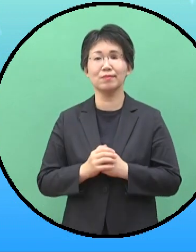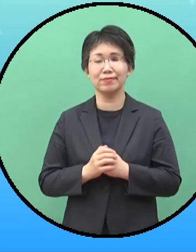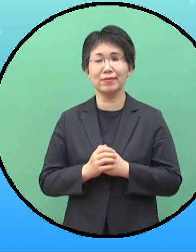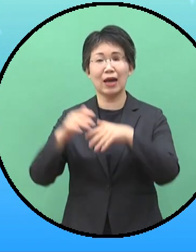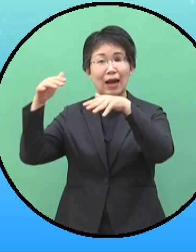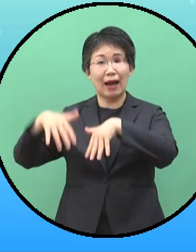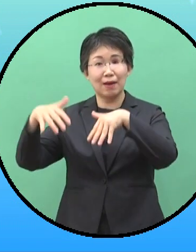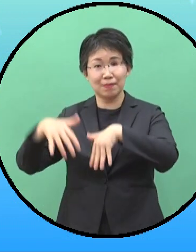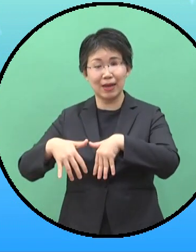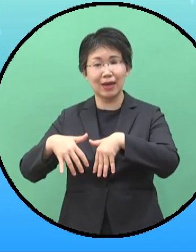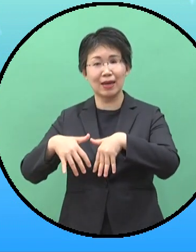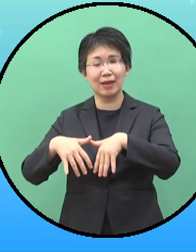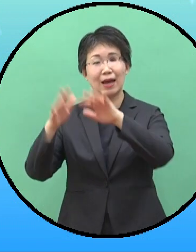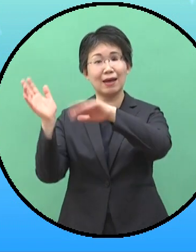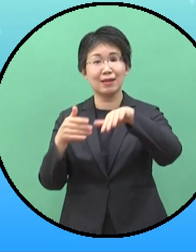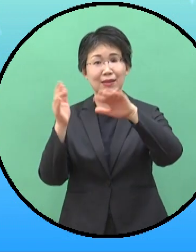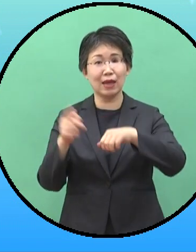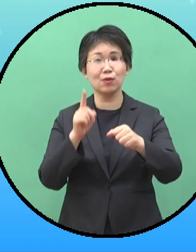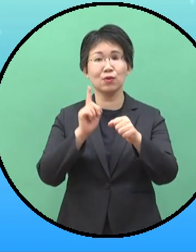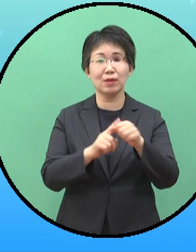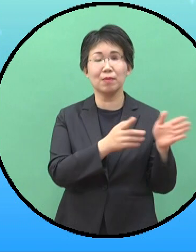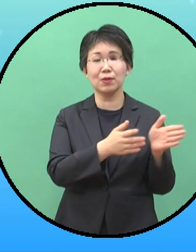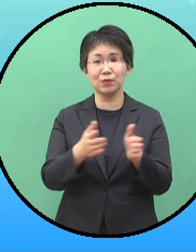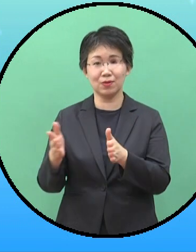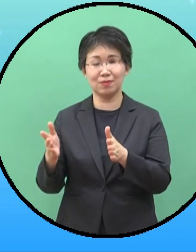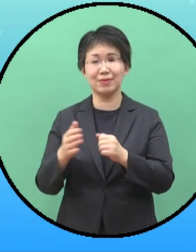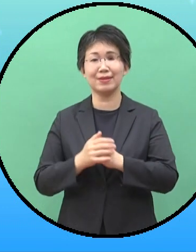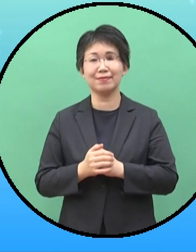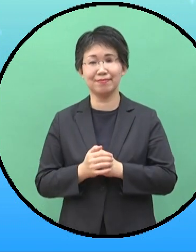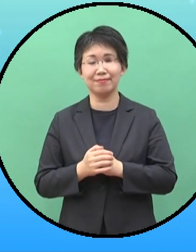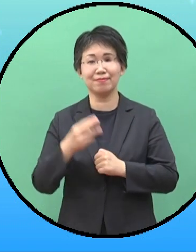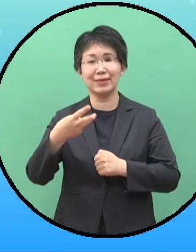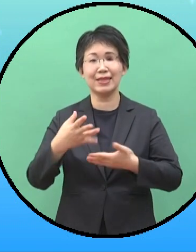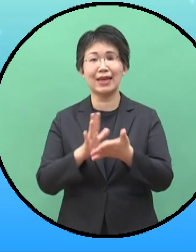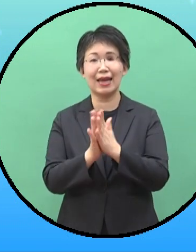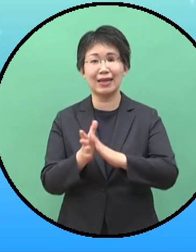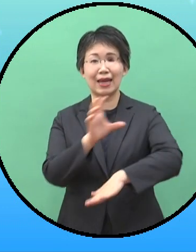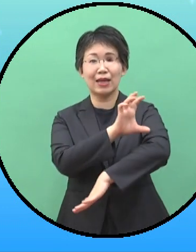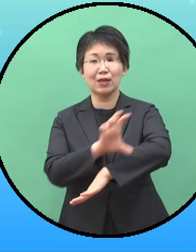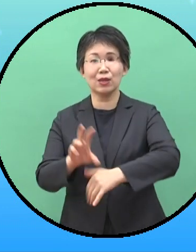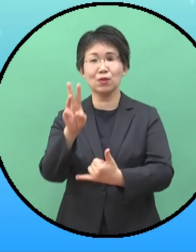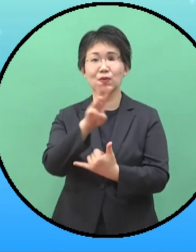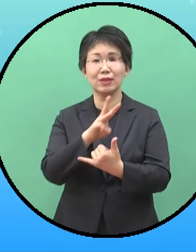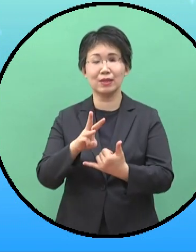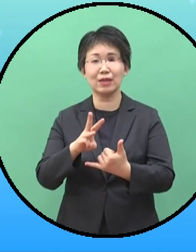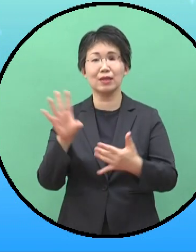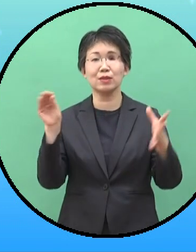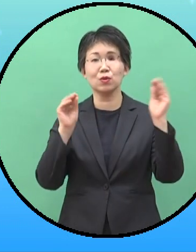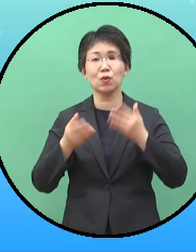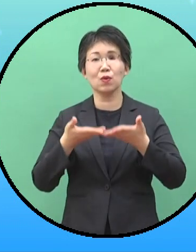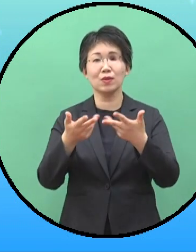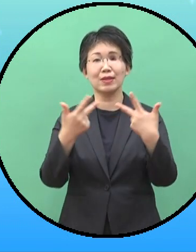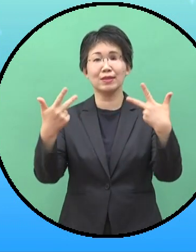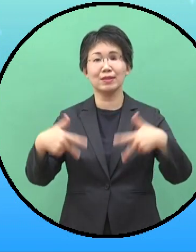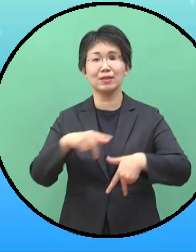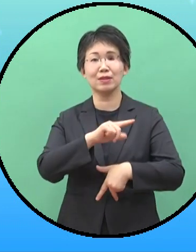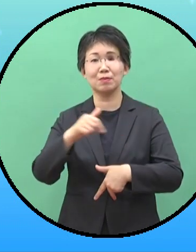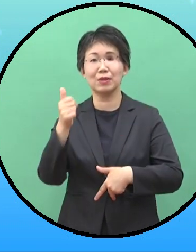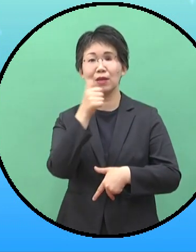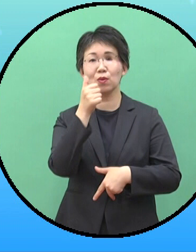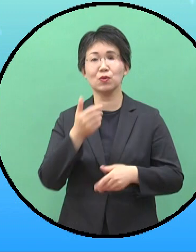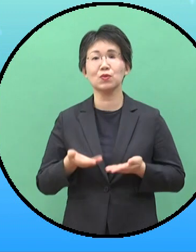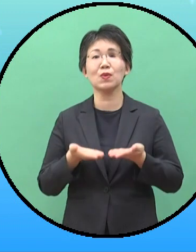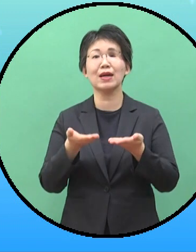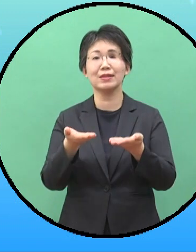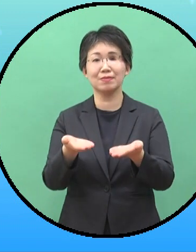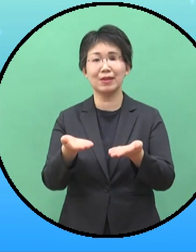迫り来る大雨台風への備え、三重県土砂災害情報提供システムなどについて